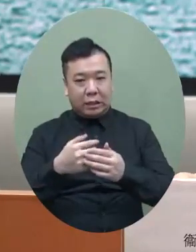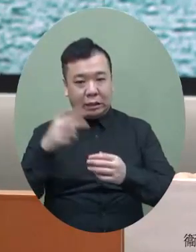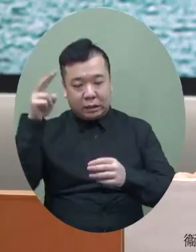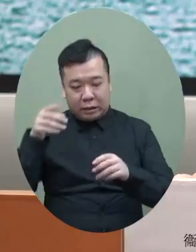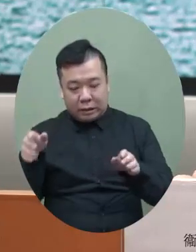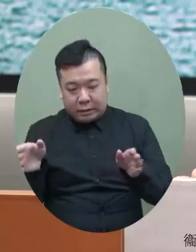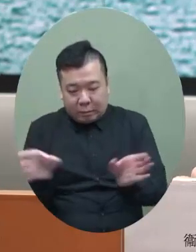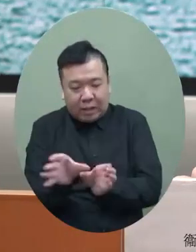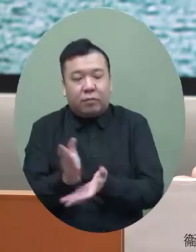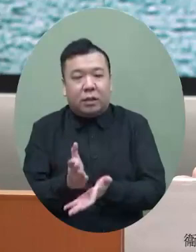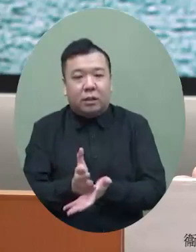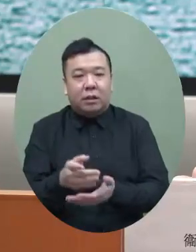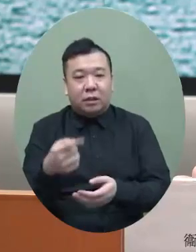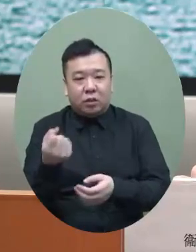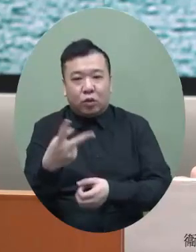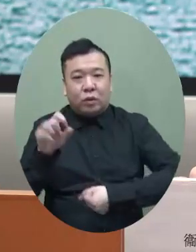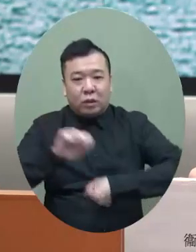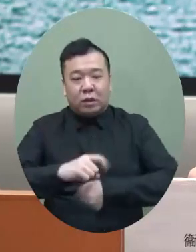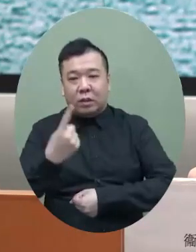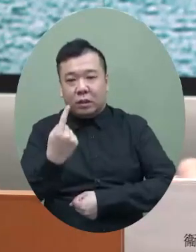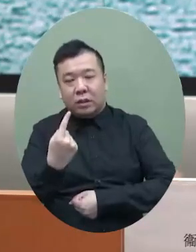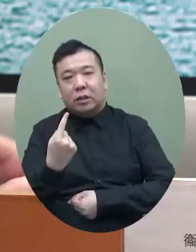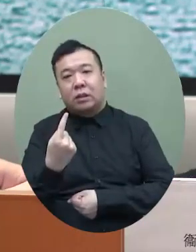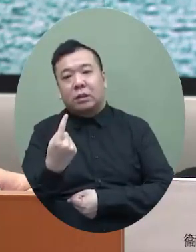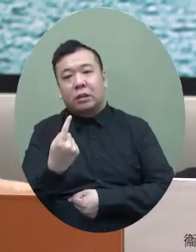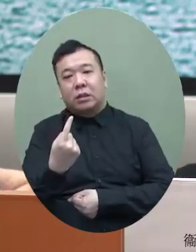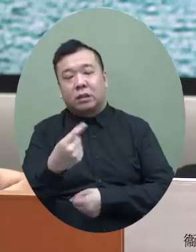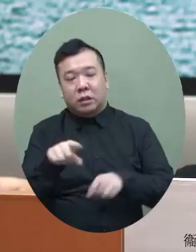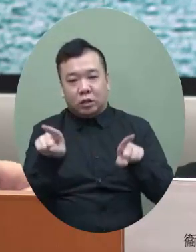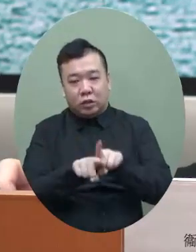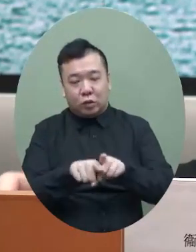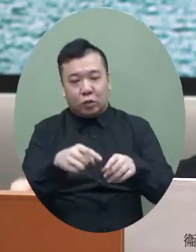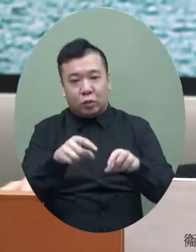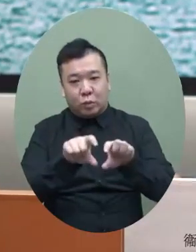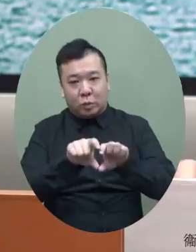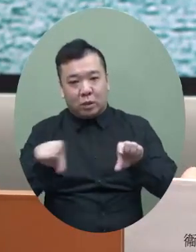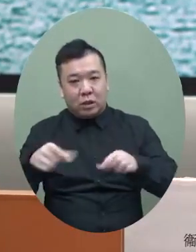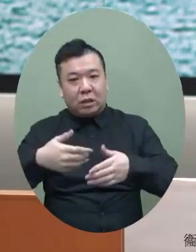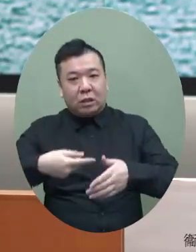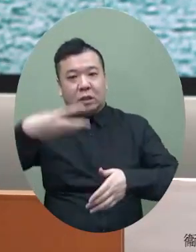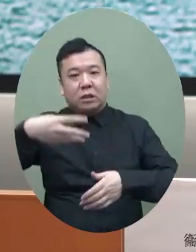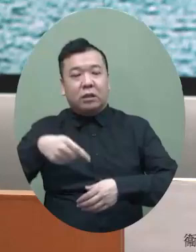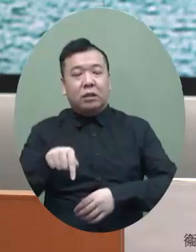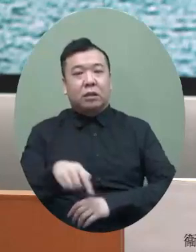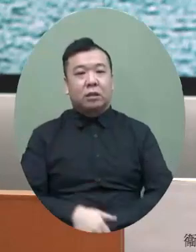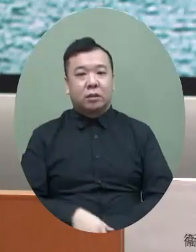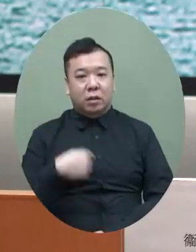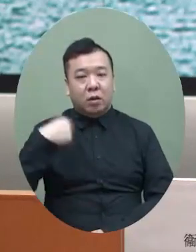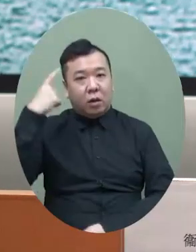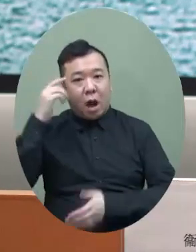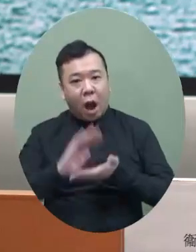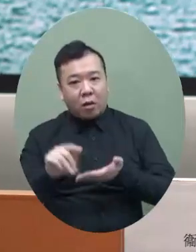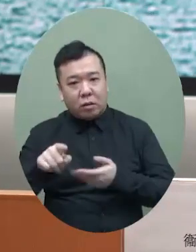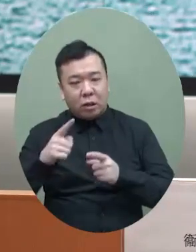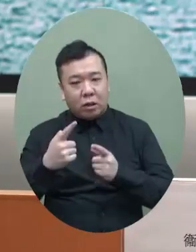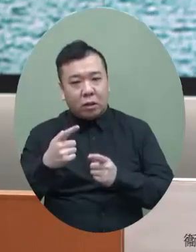埋這樣，現在都是多了一位都是同層的。咁我哋了解緊究竟佢